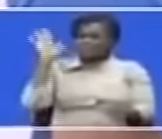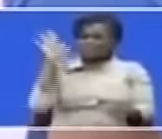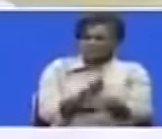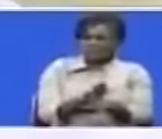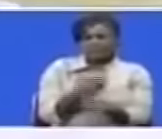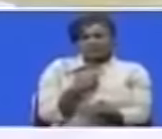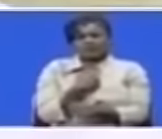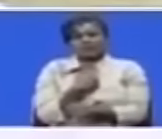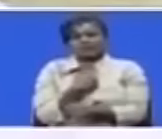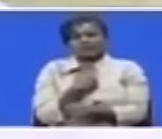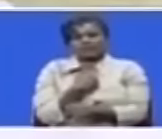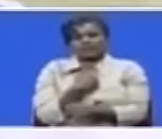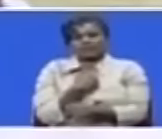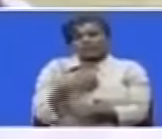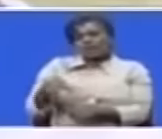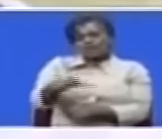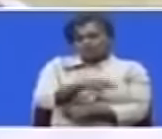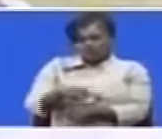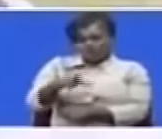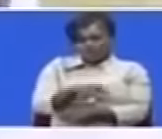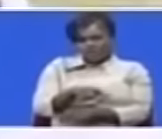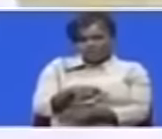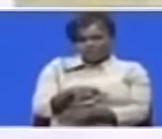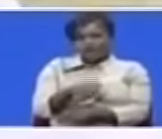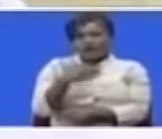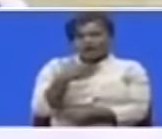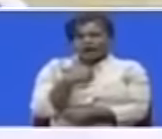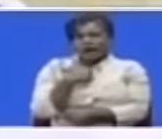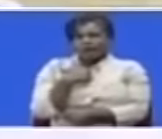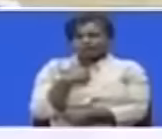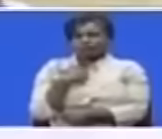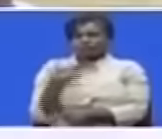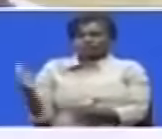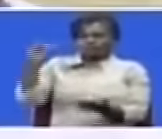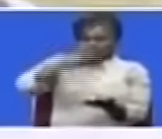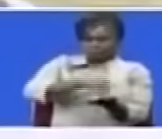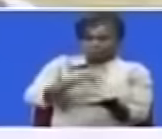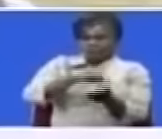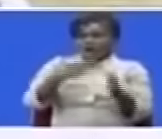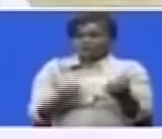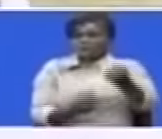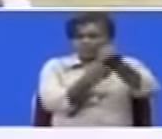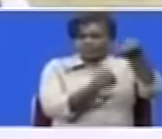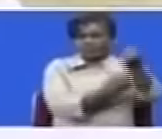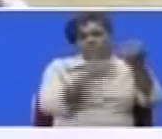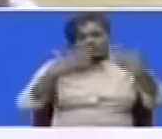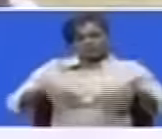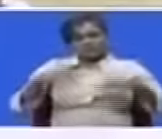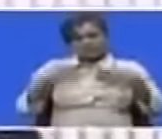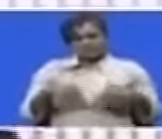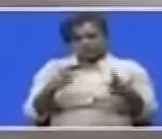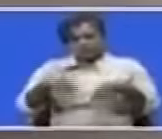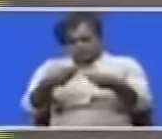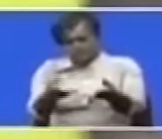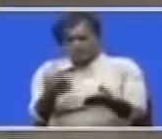nzima. These things are not manufactured locally, and now they are, we have to import always or depend on donors to give us some of their used